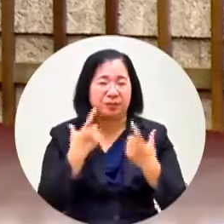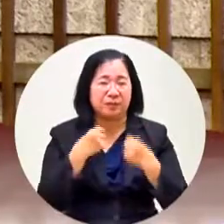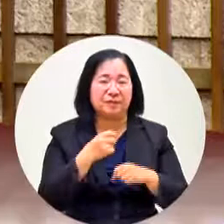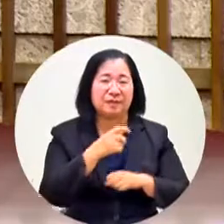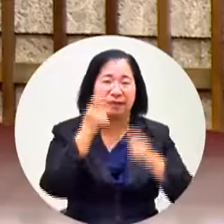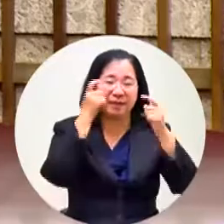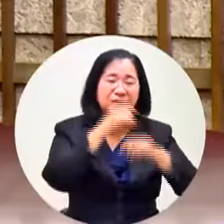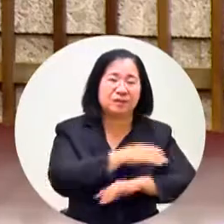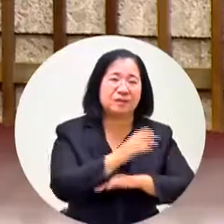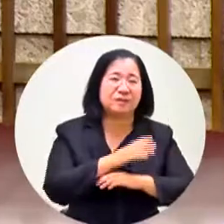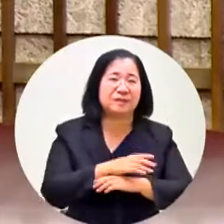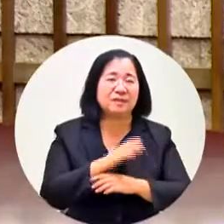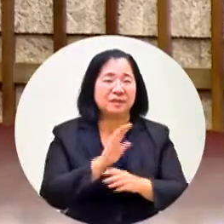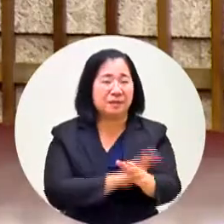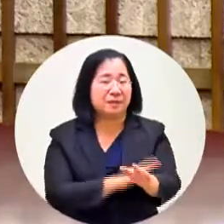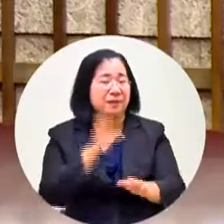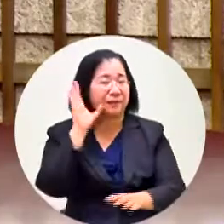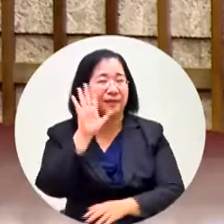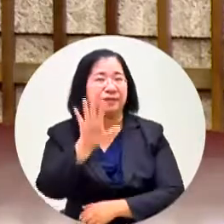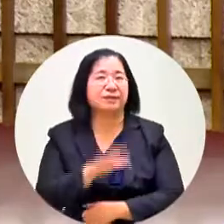好，来，